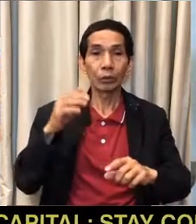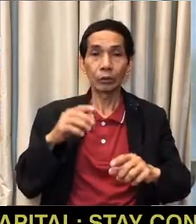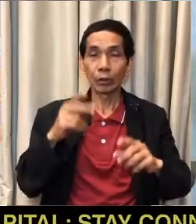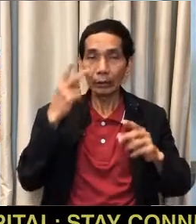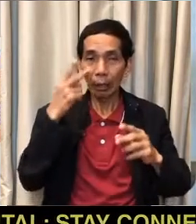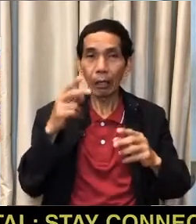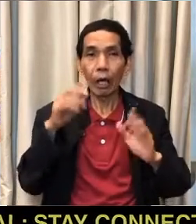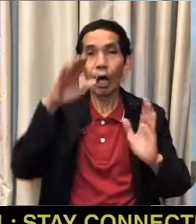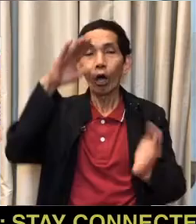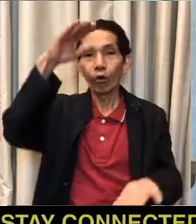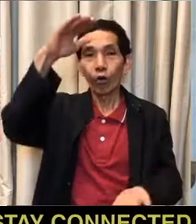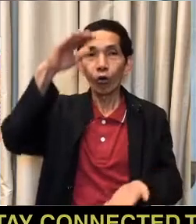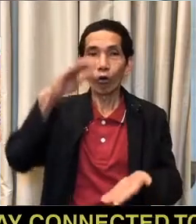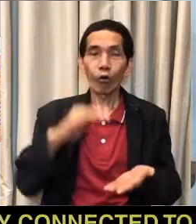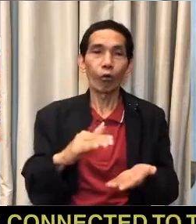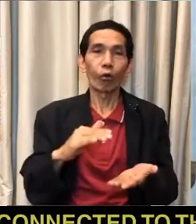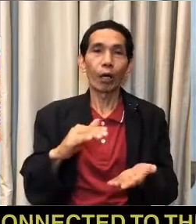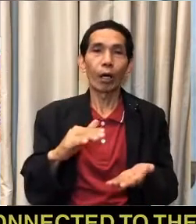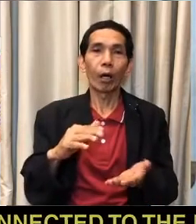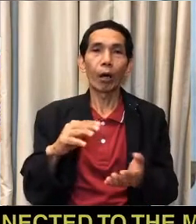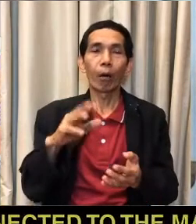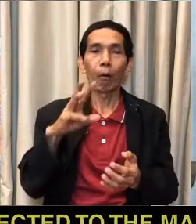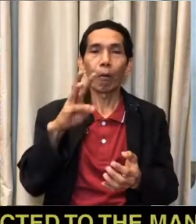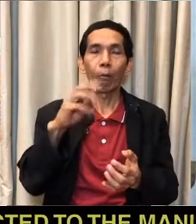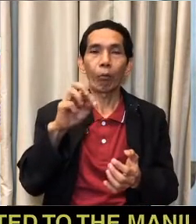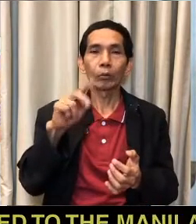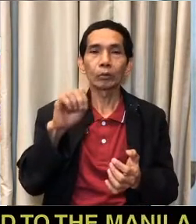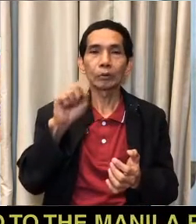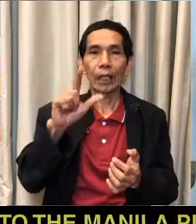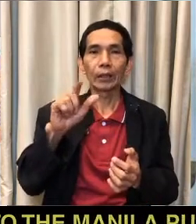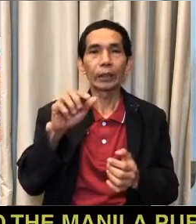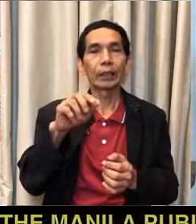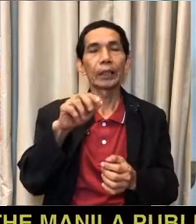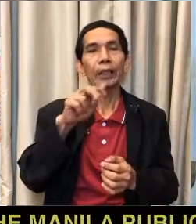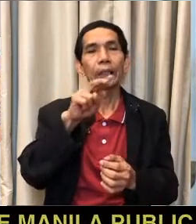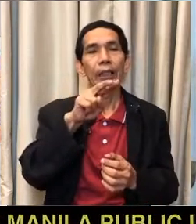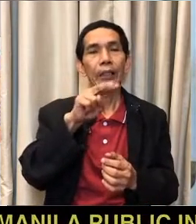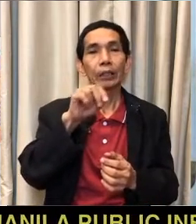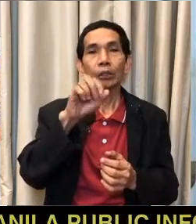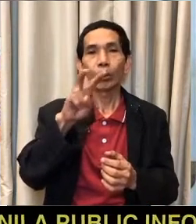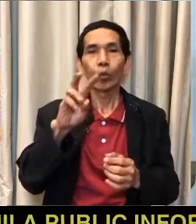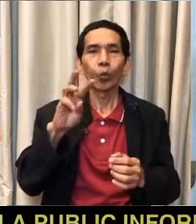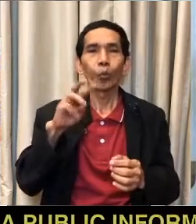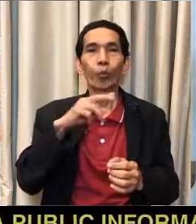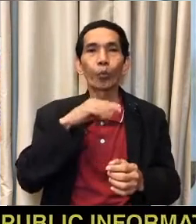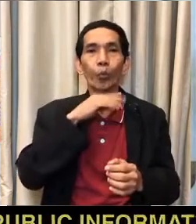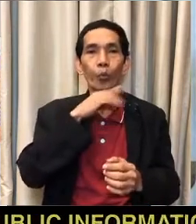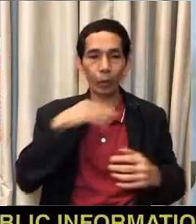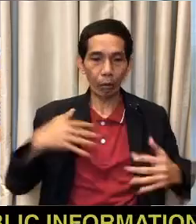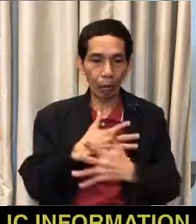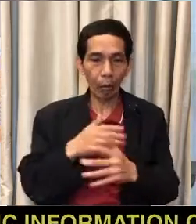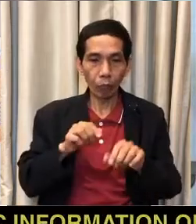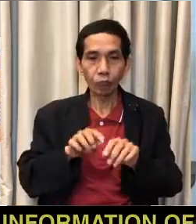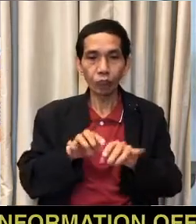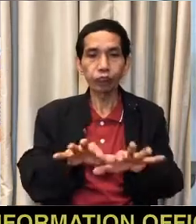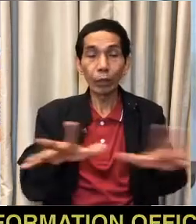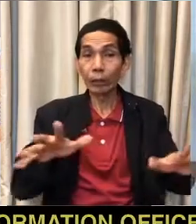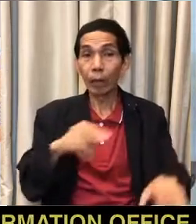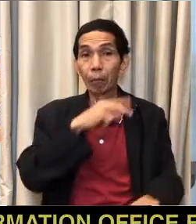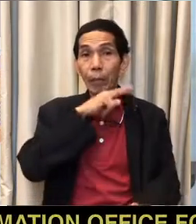pansinin nyo, mababa ang mortality ng NCOV. Nababahala tayo kasi mabilis ang